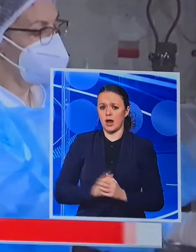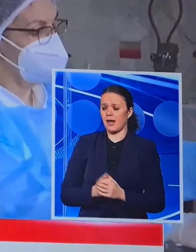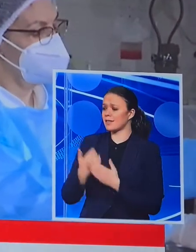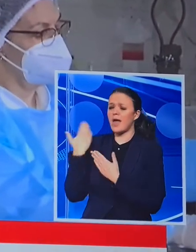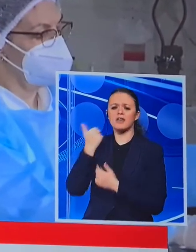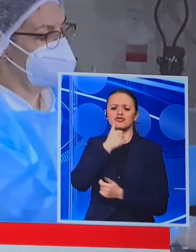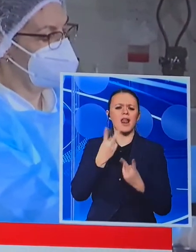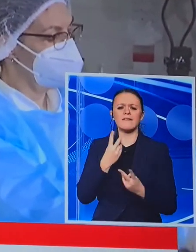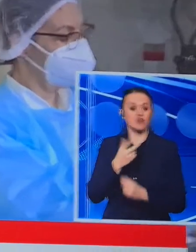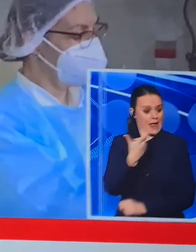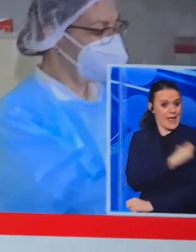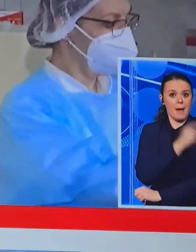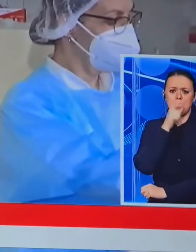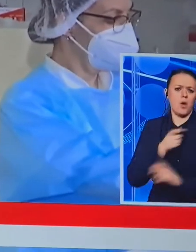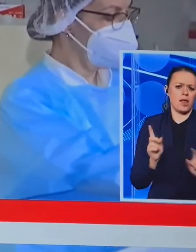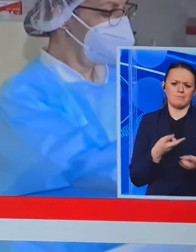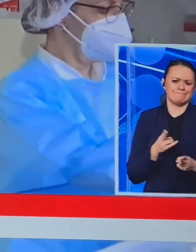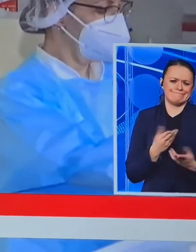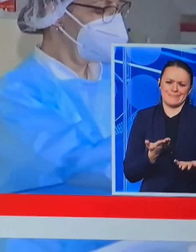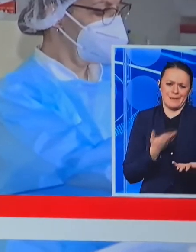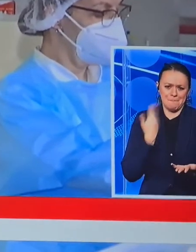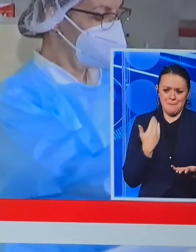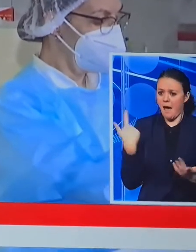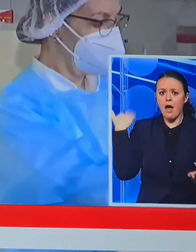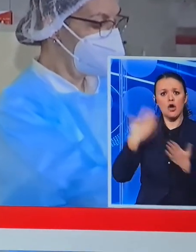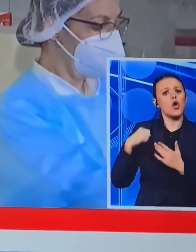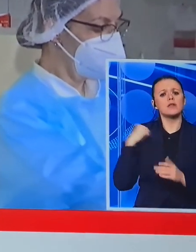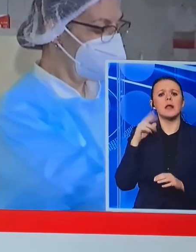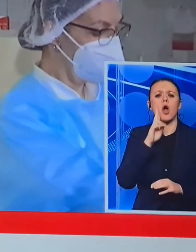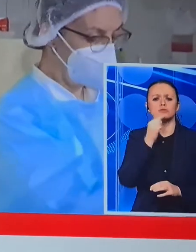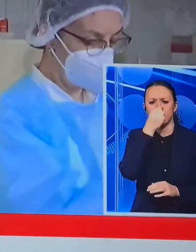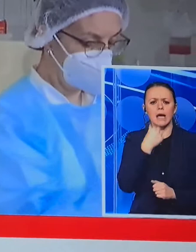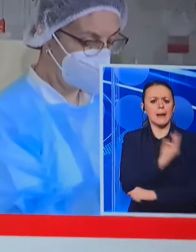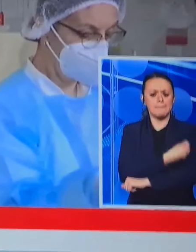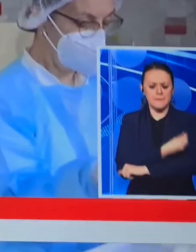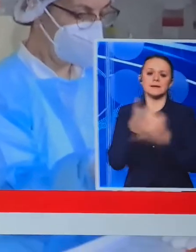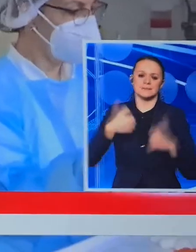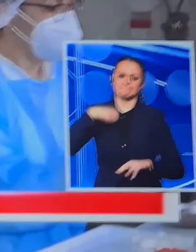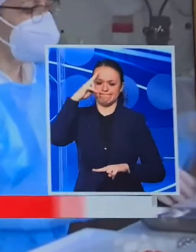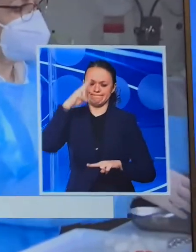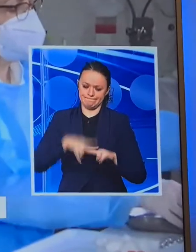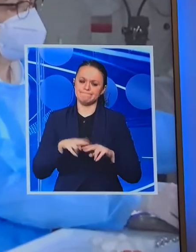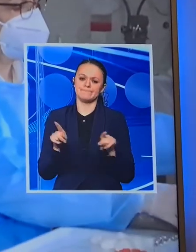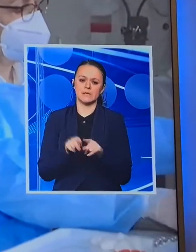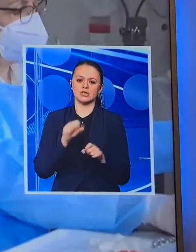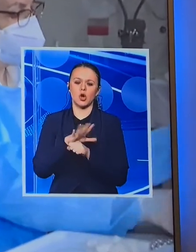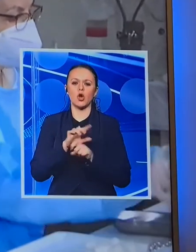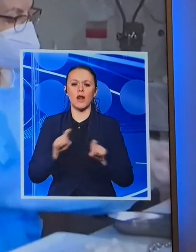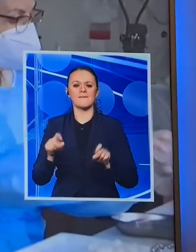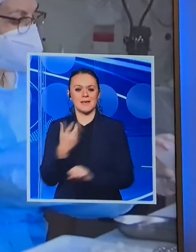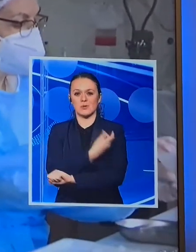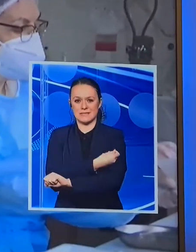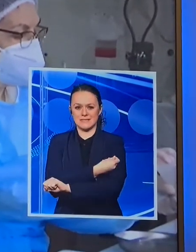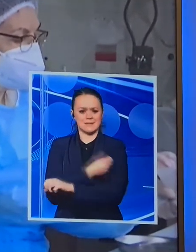ja sam već godinama vakcinišem protiv gripa i odlučio sam se sad i za vakcinaciju protiv COVID-19 kako bi